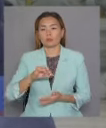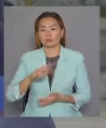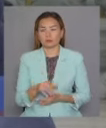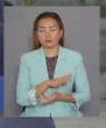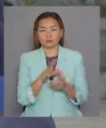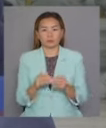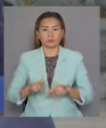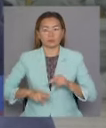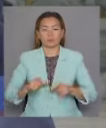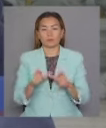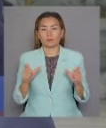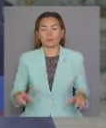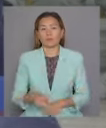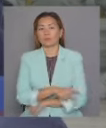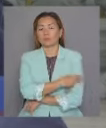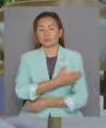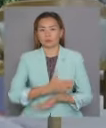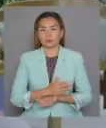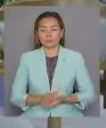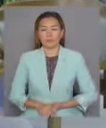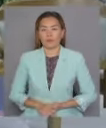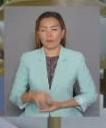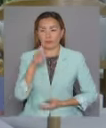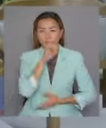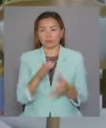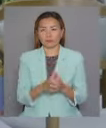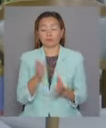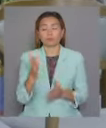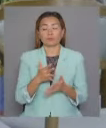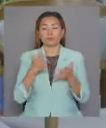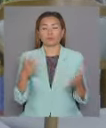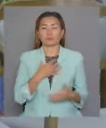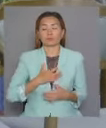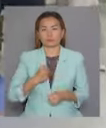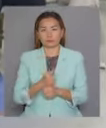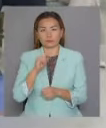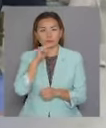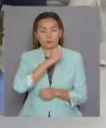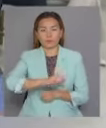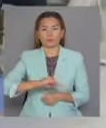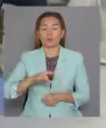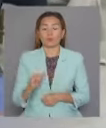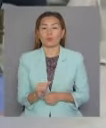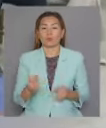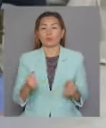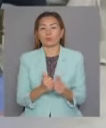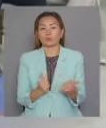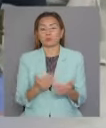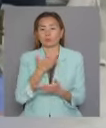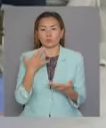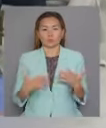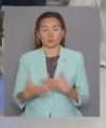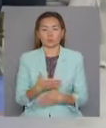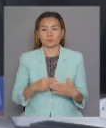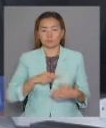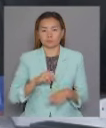частности, были построены школы и больницы. Нефтяные компании имеют большое значение для экономики Атрау, но отстают в общественной